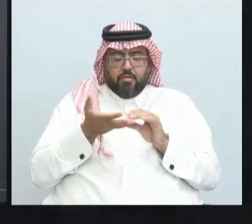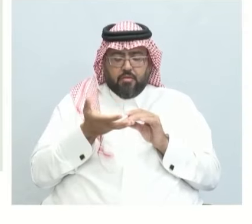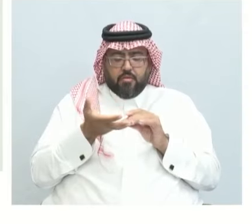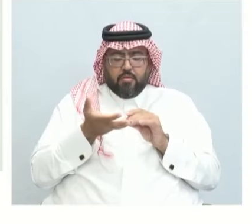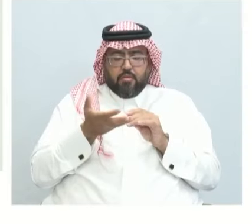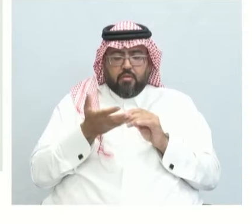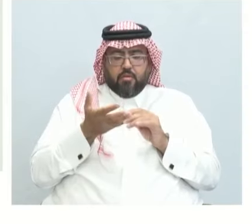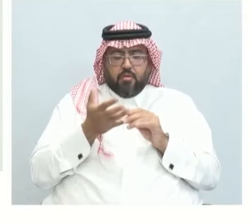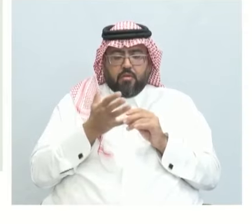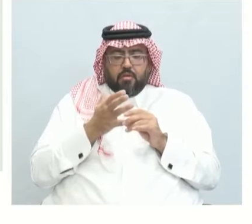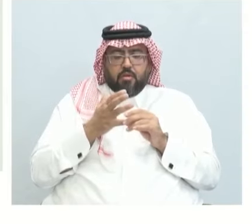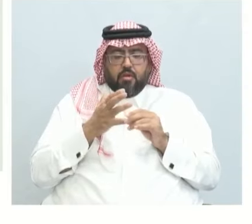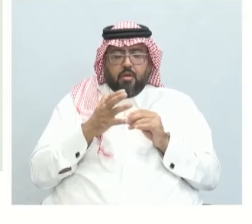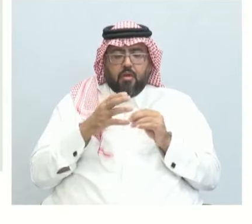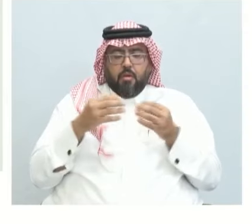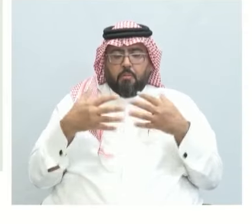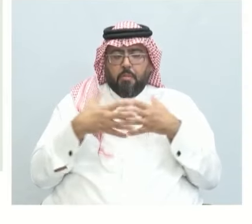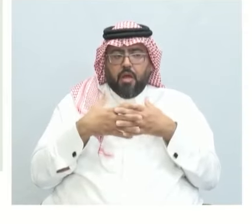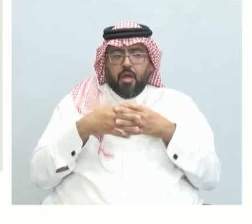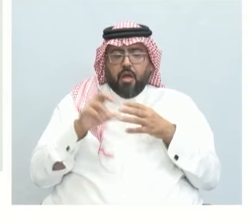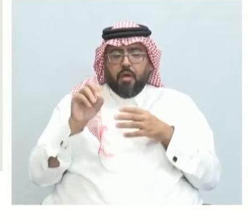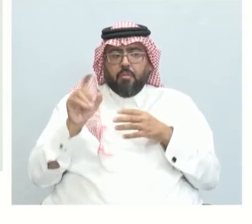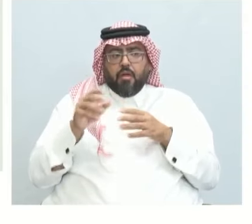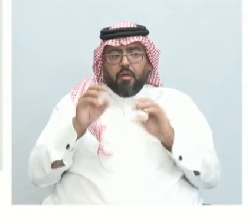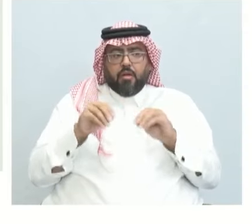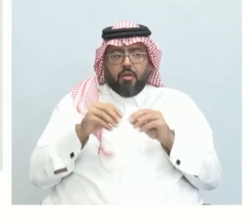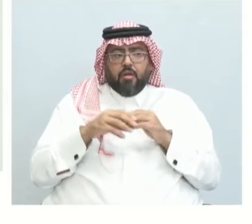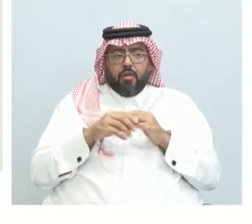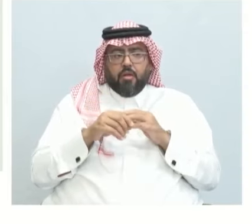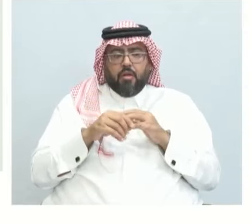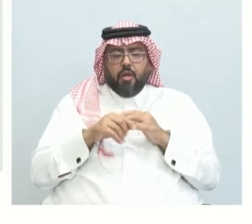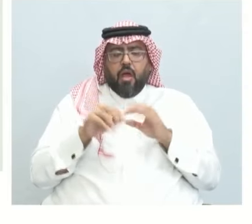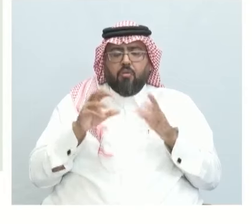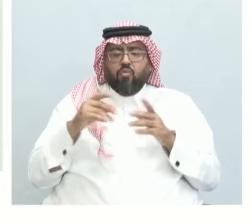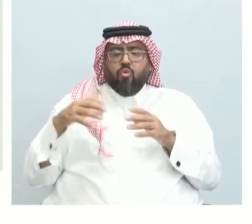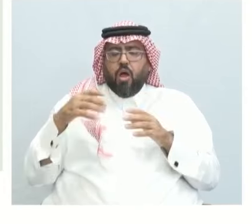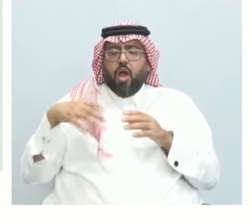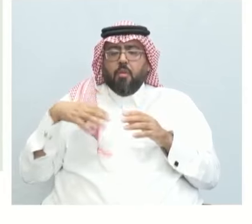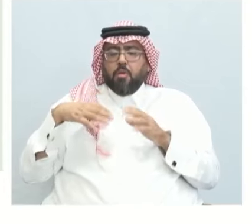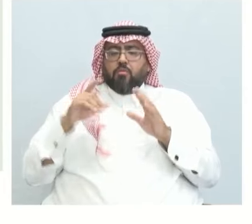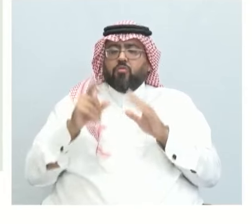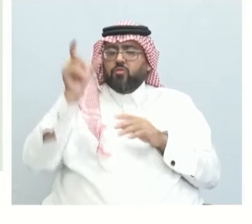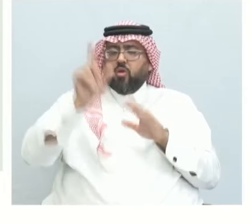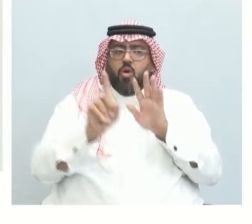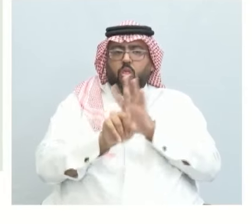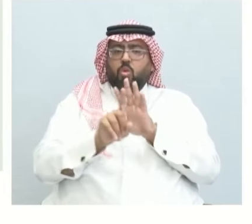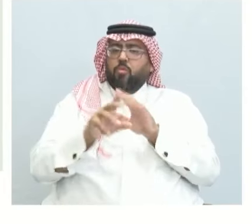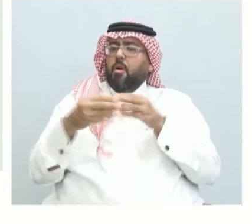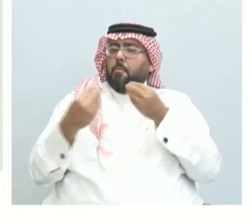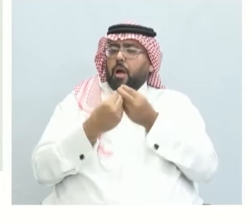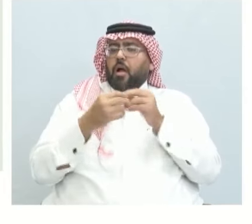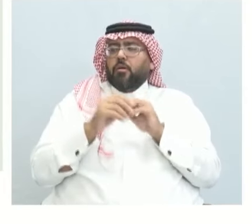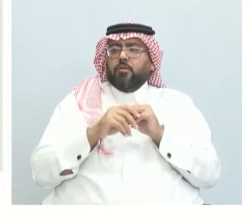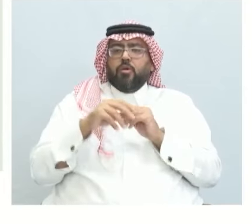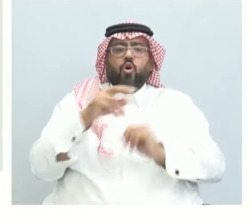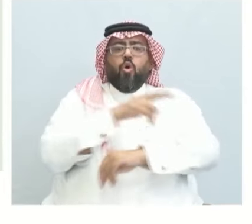فهم تبع لقبائل وهذا هو الاغلب وتخضع كل قبيله لسيدها اذا هنا في تقسيم المستوى السياسي